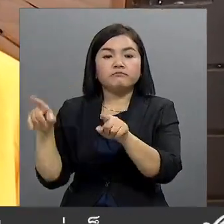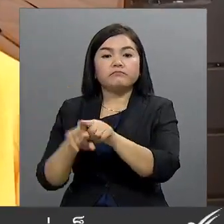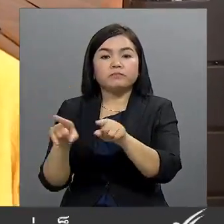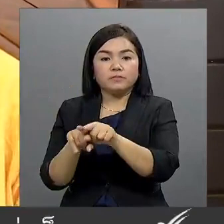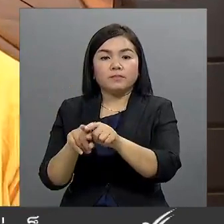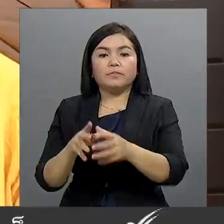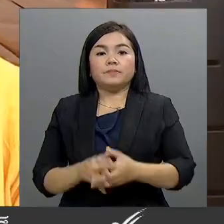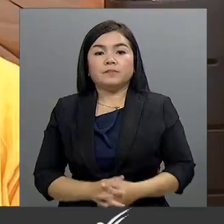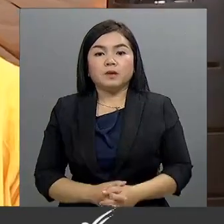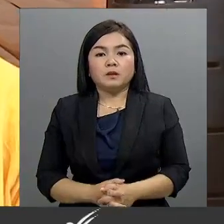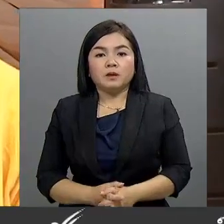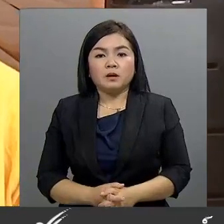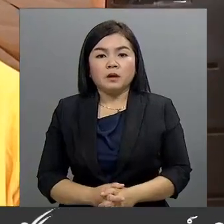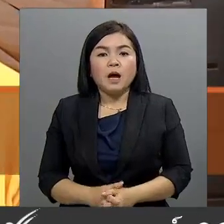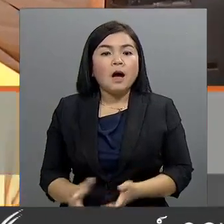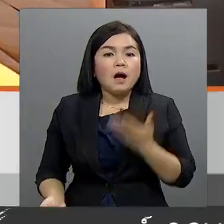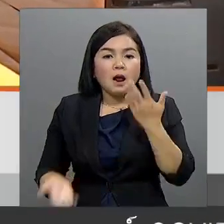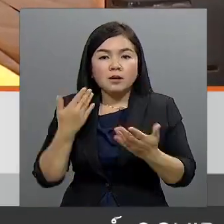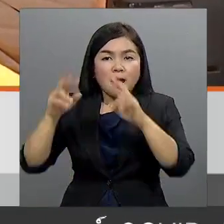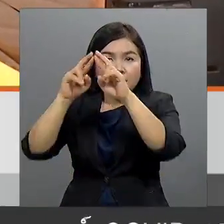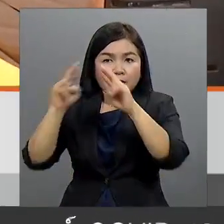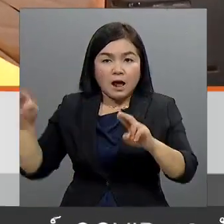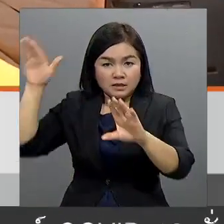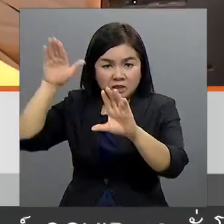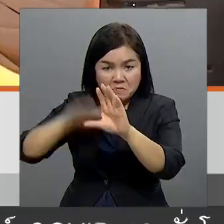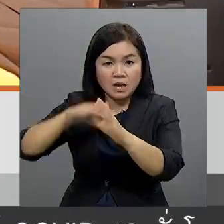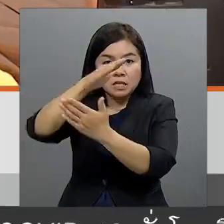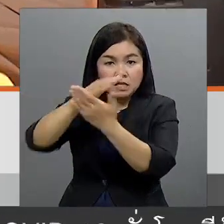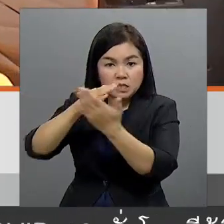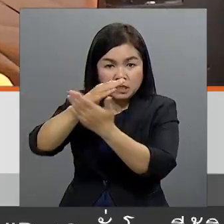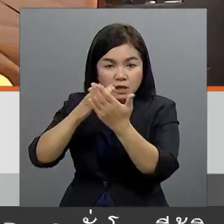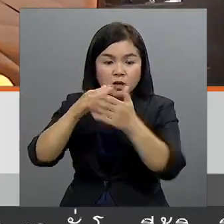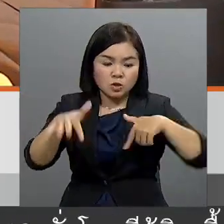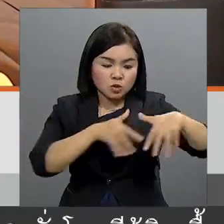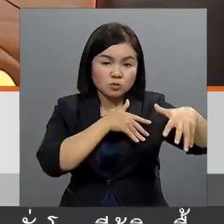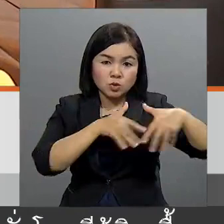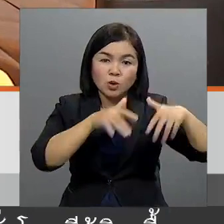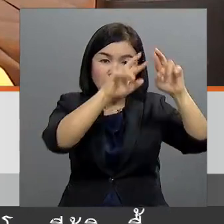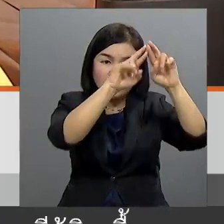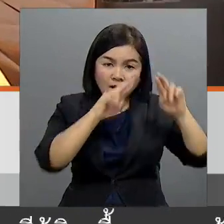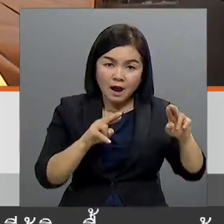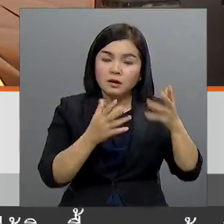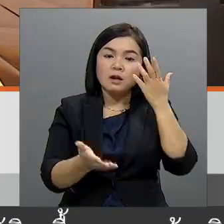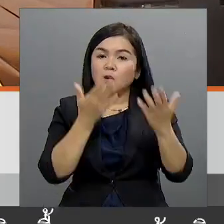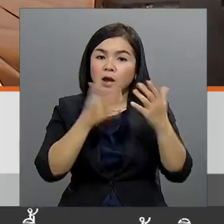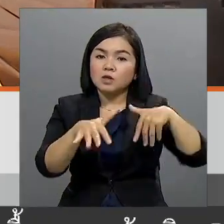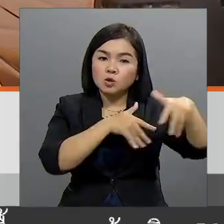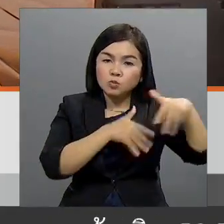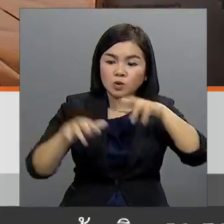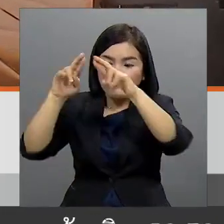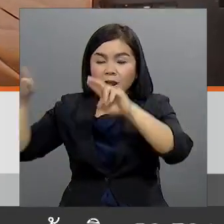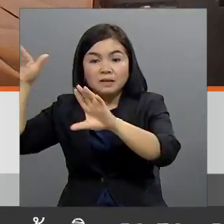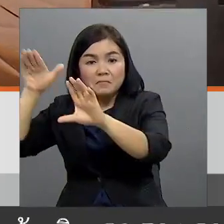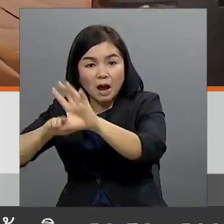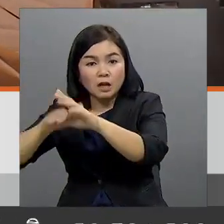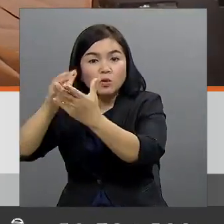ให้ผู้ที่รวมโงการใช้สทธควละครึ่งนะคะทั้งที่เป็ร้ค้านะคะขอให้ช่วย